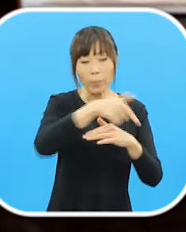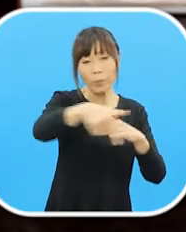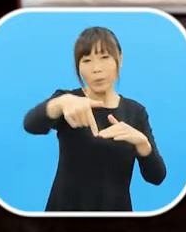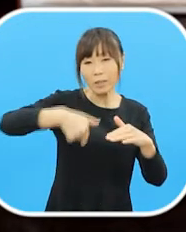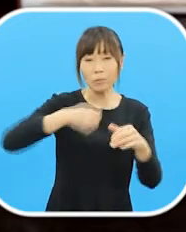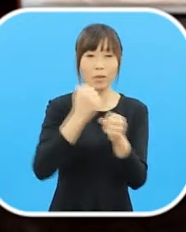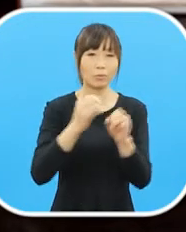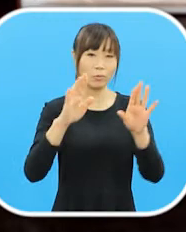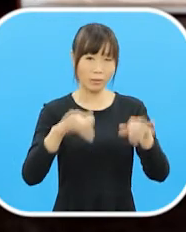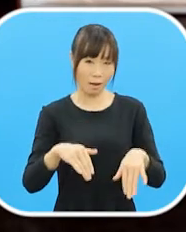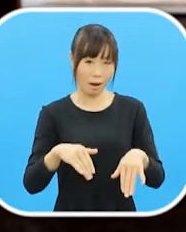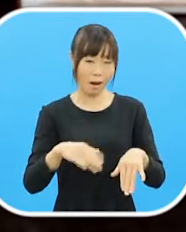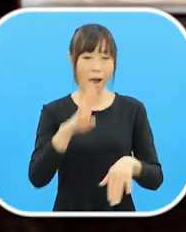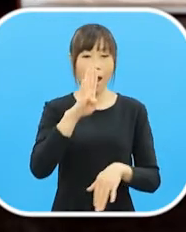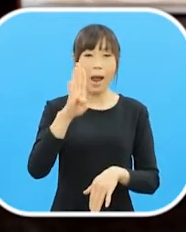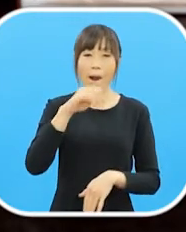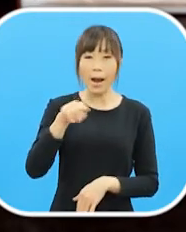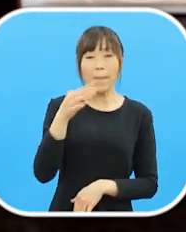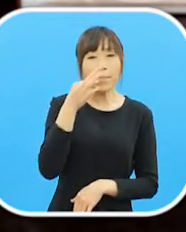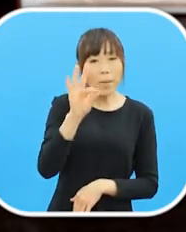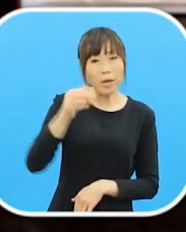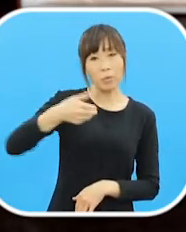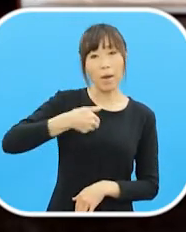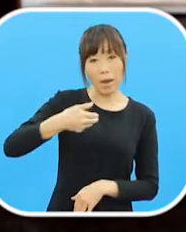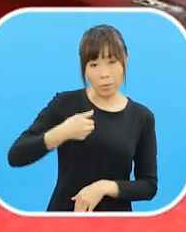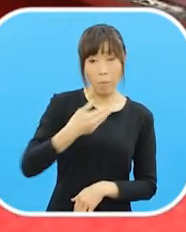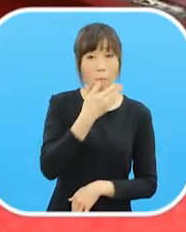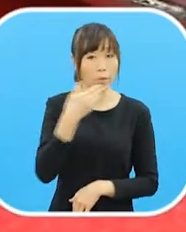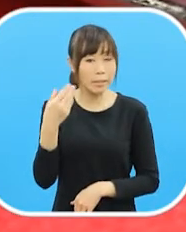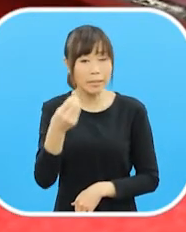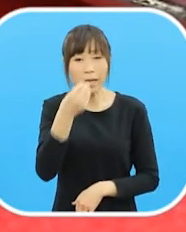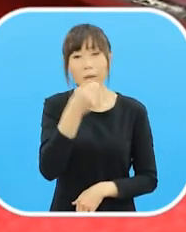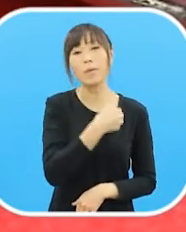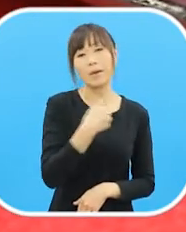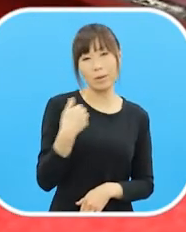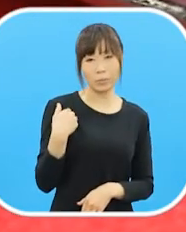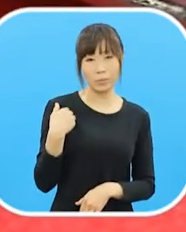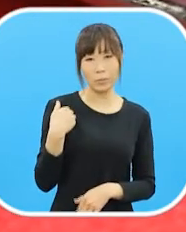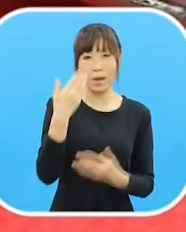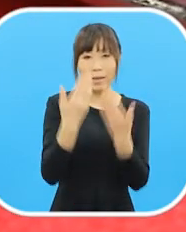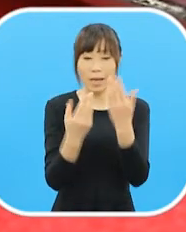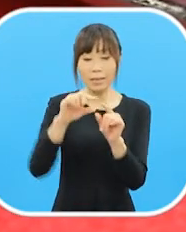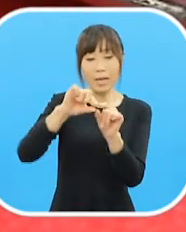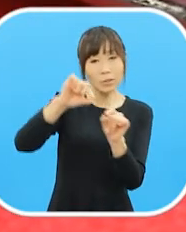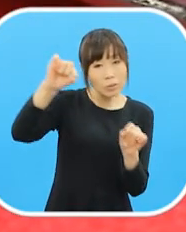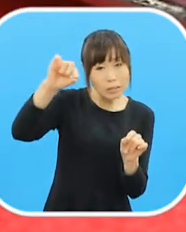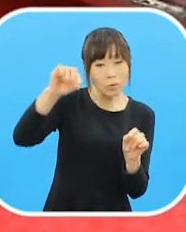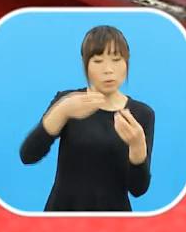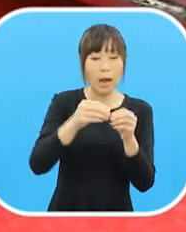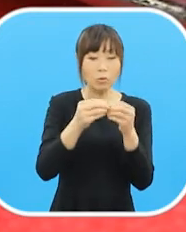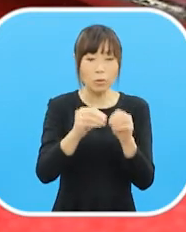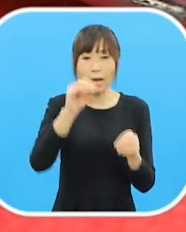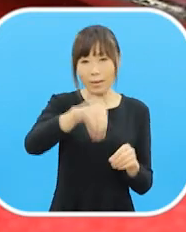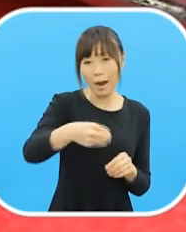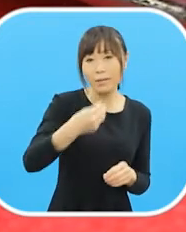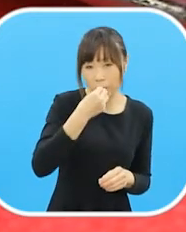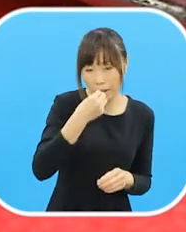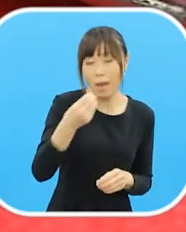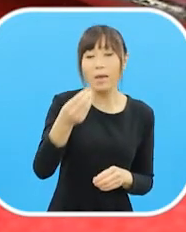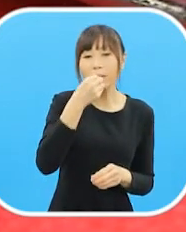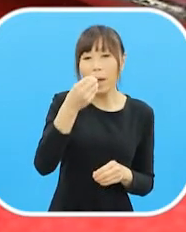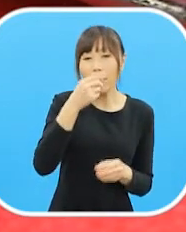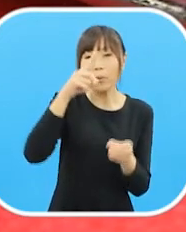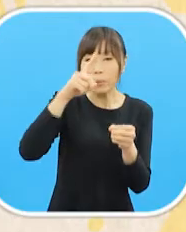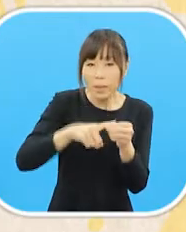持つ豊富な栄養と美味しさが味わえる減塩味噌です。野菜スティックやクラッカーと一緒に食べる味噌としてお召し上